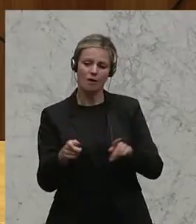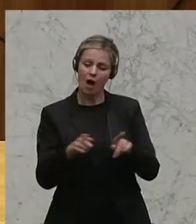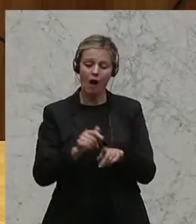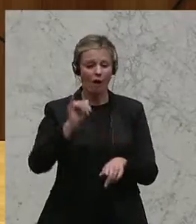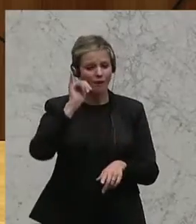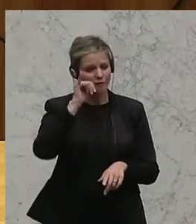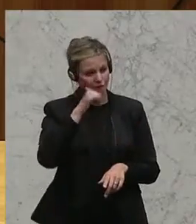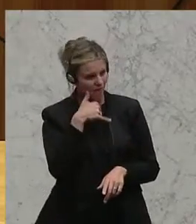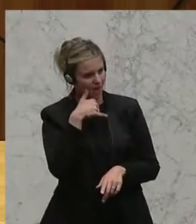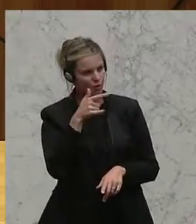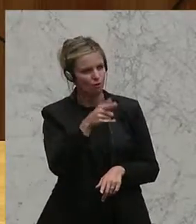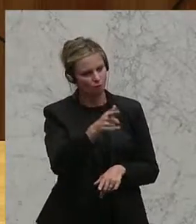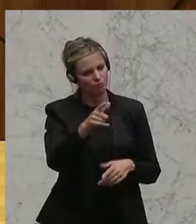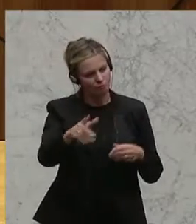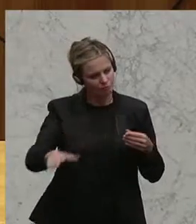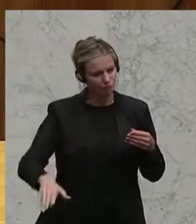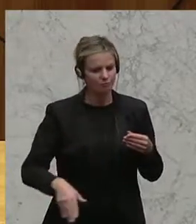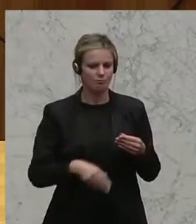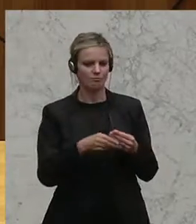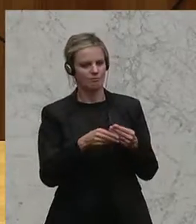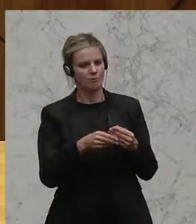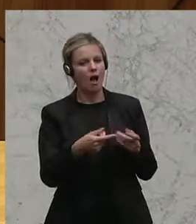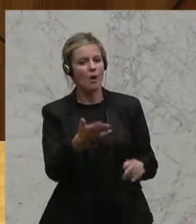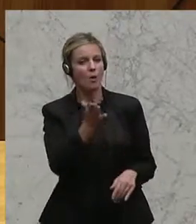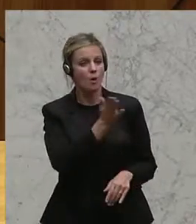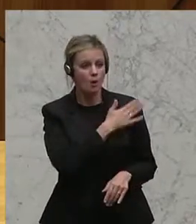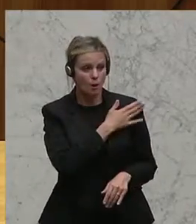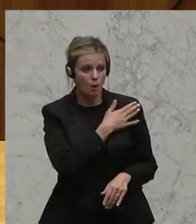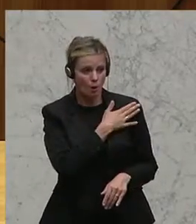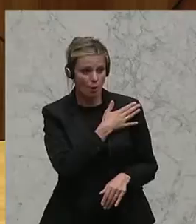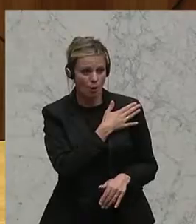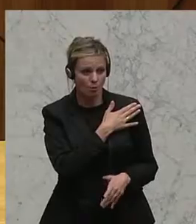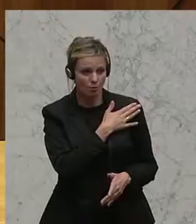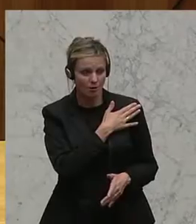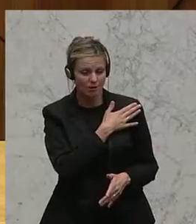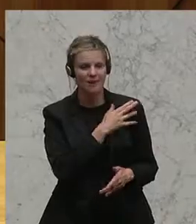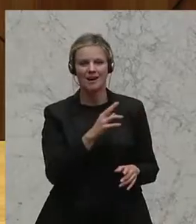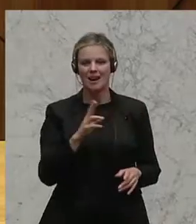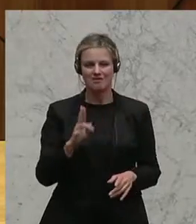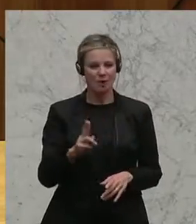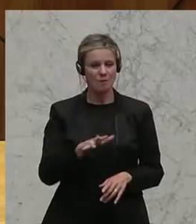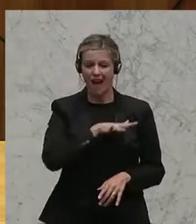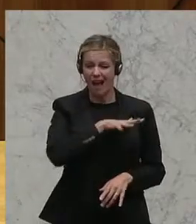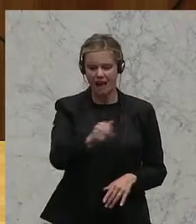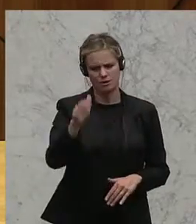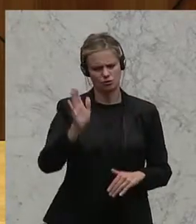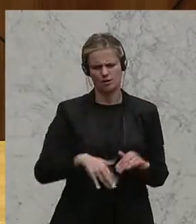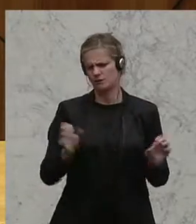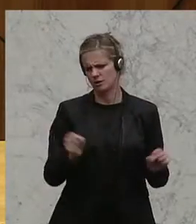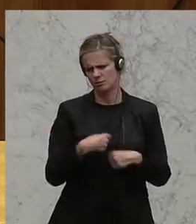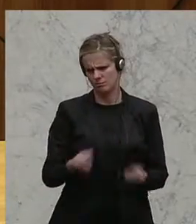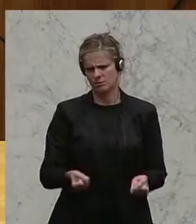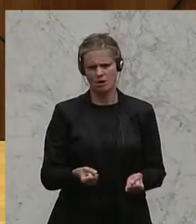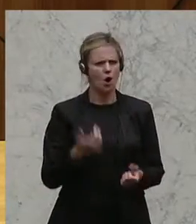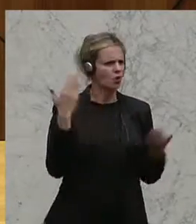paar Worte des Lobes für das eine oder andere finden würdest, weil nie im Leben ist alles schlecht, nichts ist